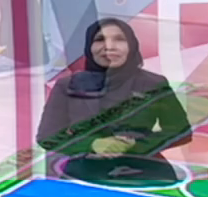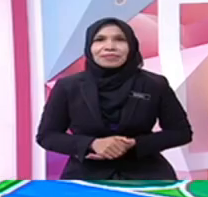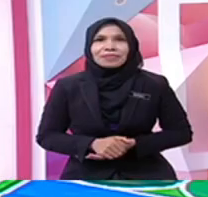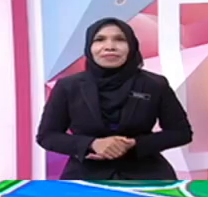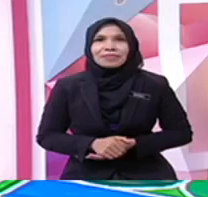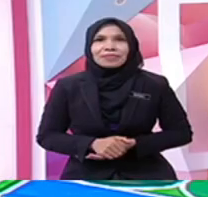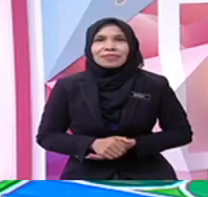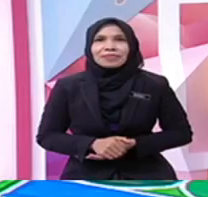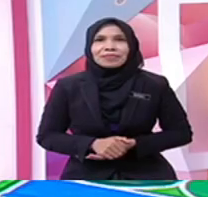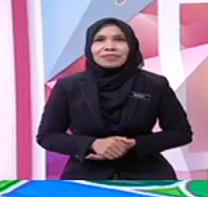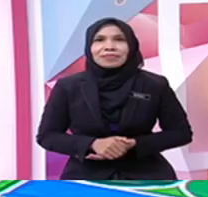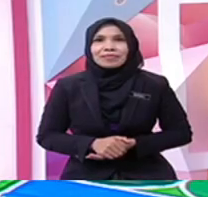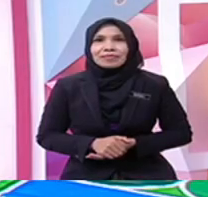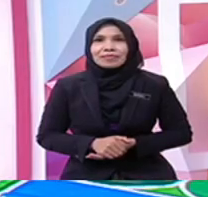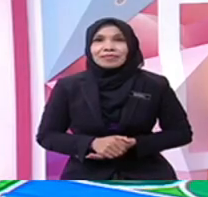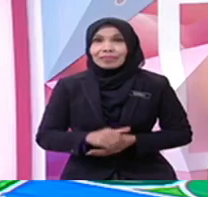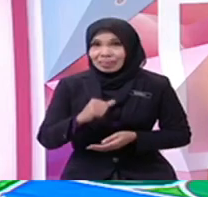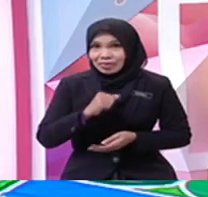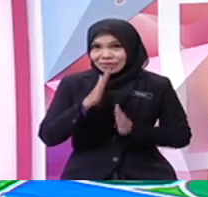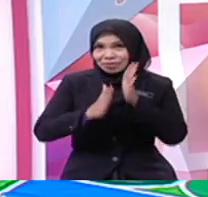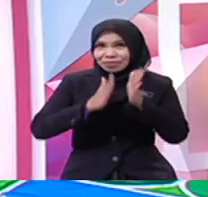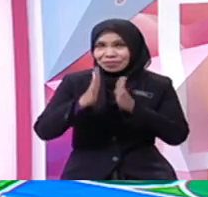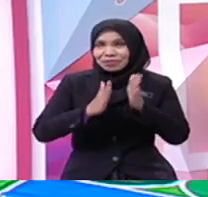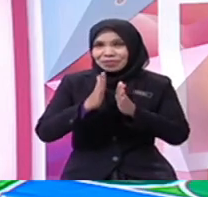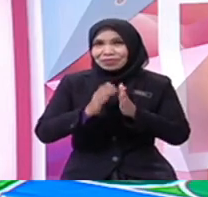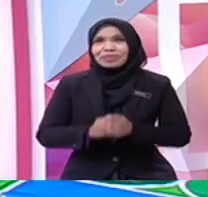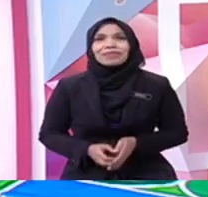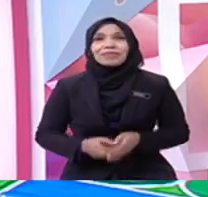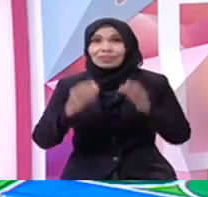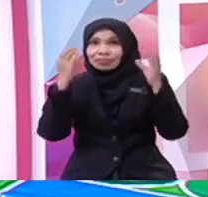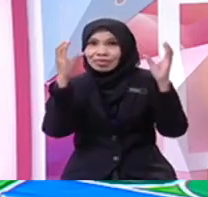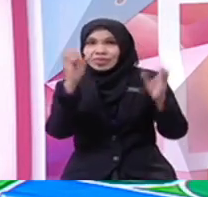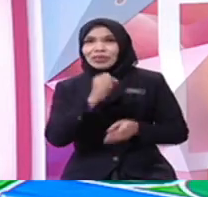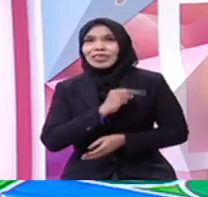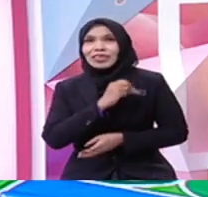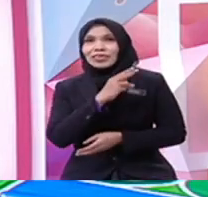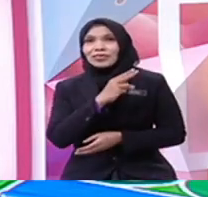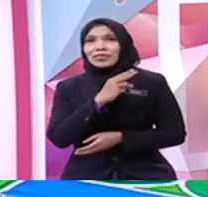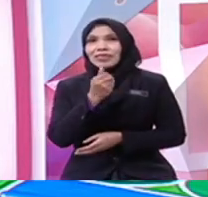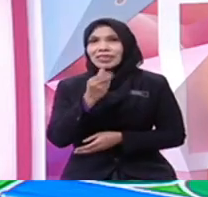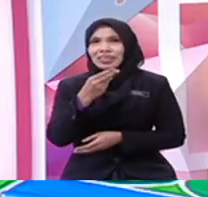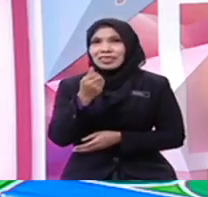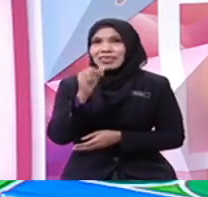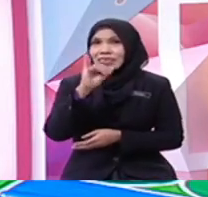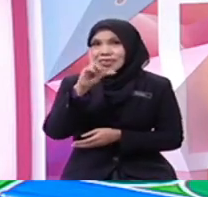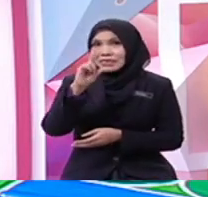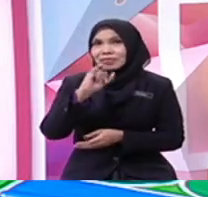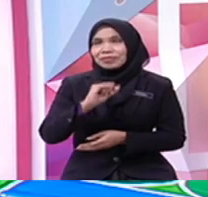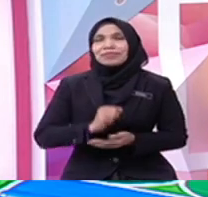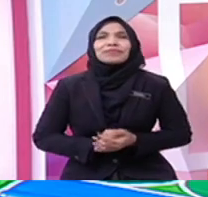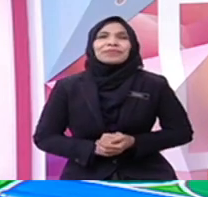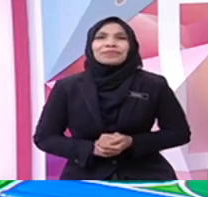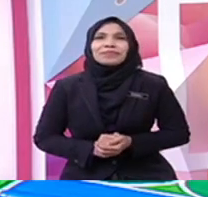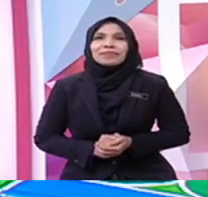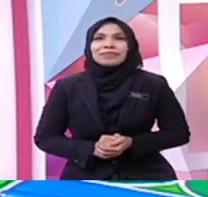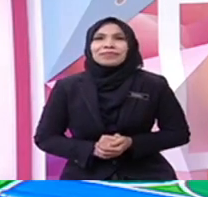cek guru isyarat bahasa ajur pasti kita cego suhaili abdulgani baik daripada